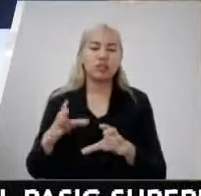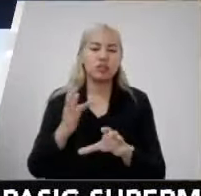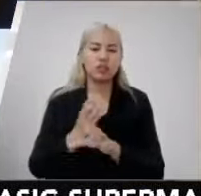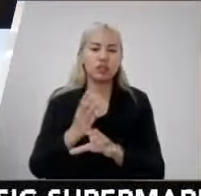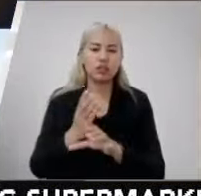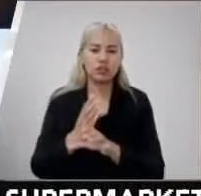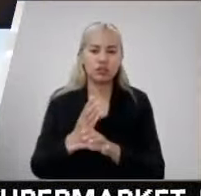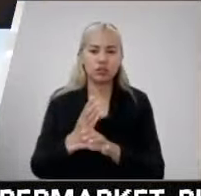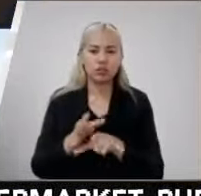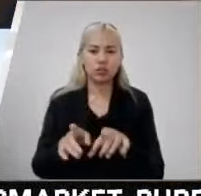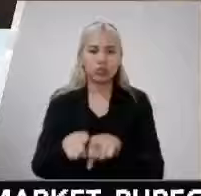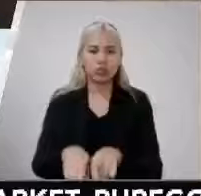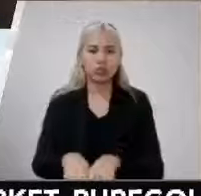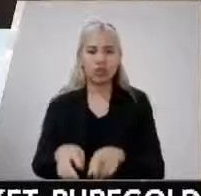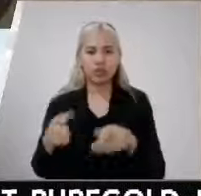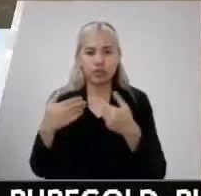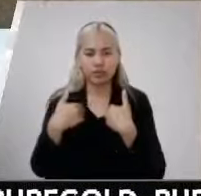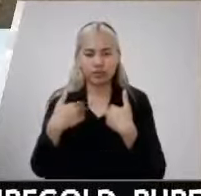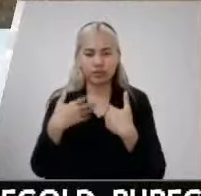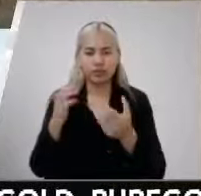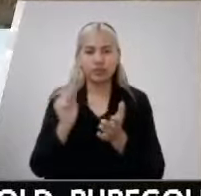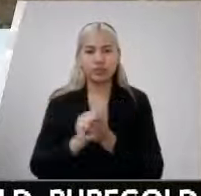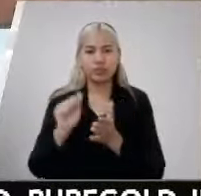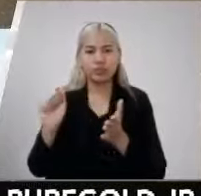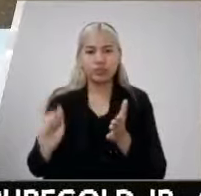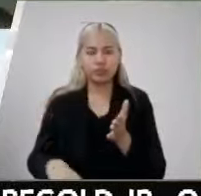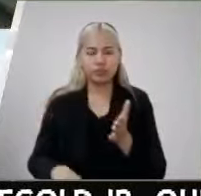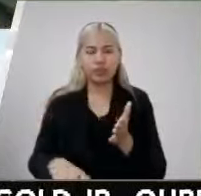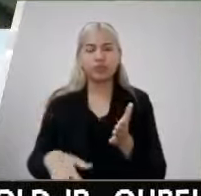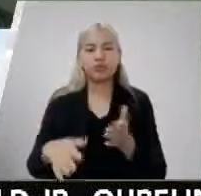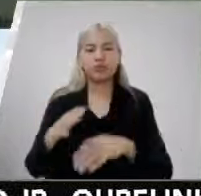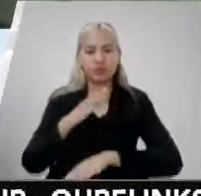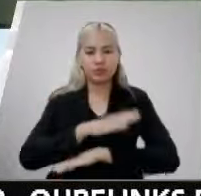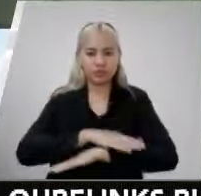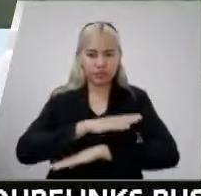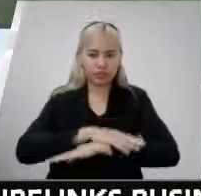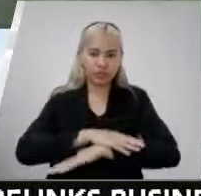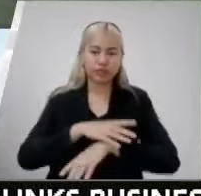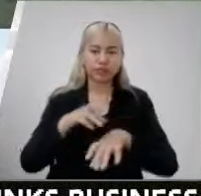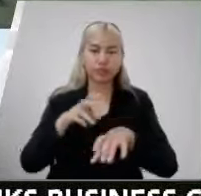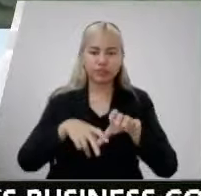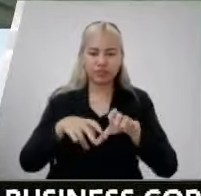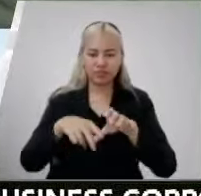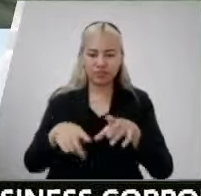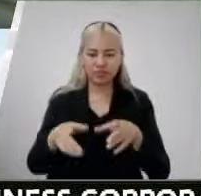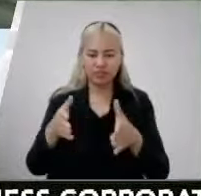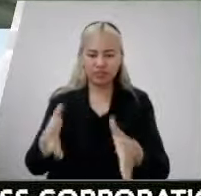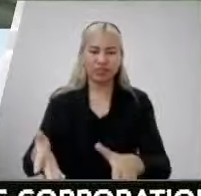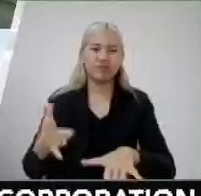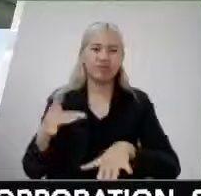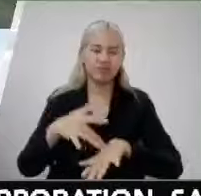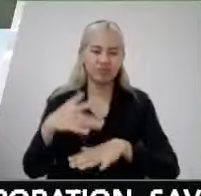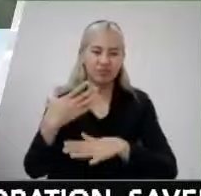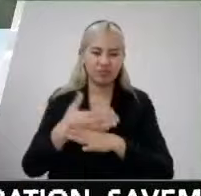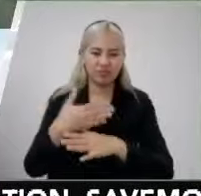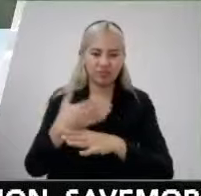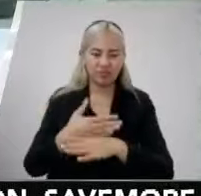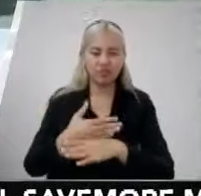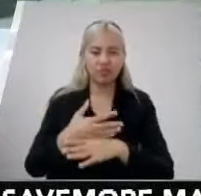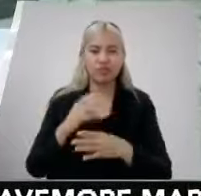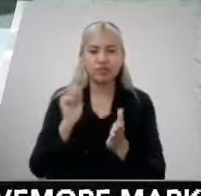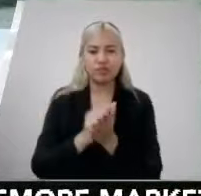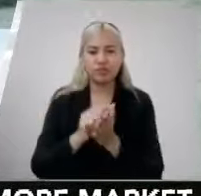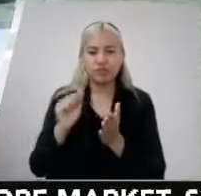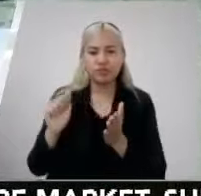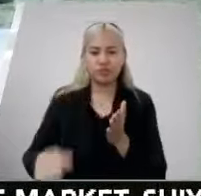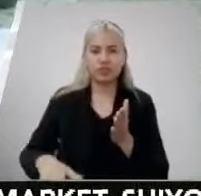din silang mga pinagtatanggal na mga mesa at upuan ng mga kainan na sinakop na ang bahagi ng kalsada. Inalisin ng sentang ilang panggawa ng sasakyan